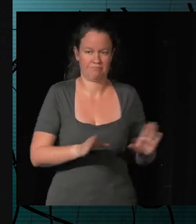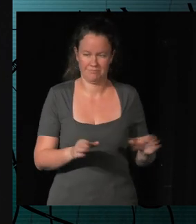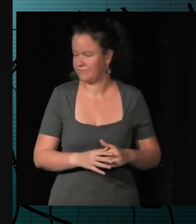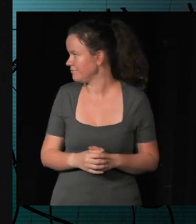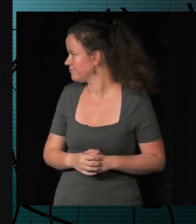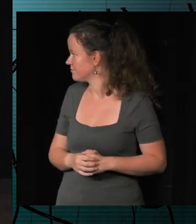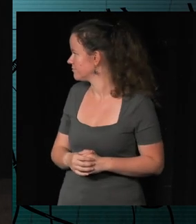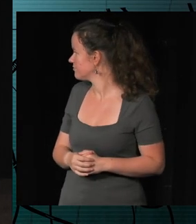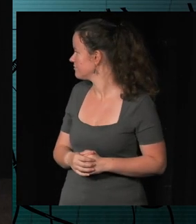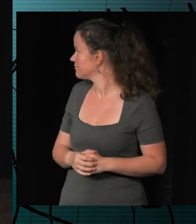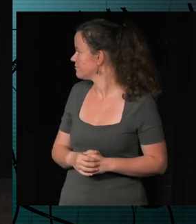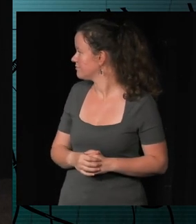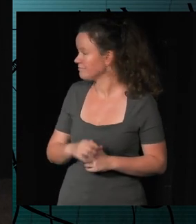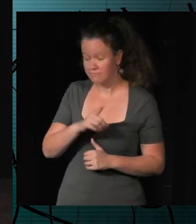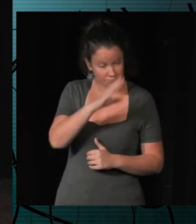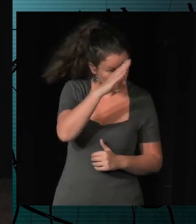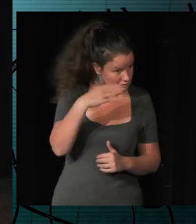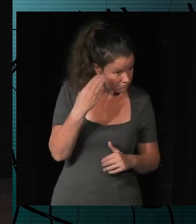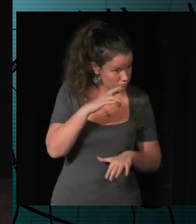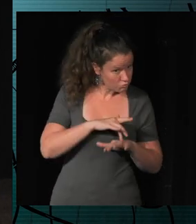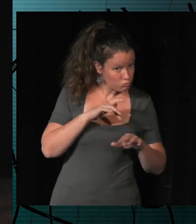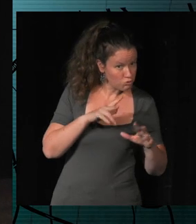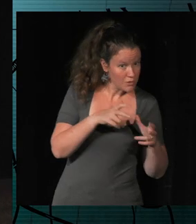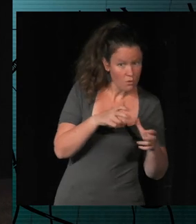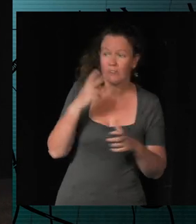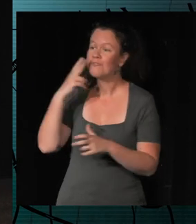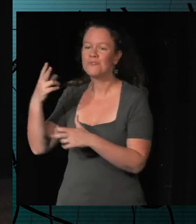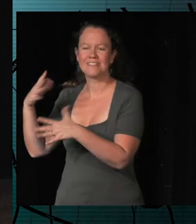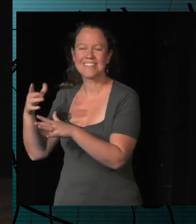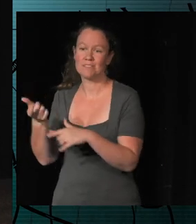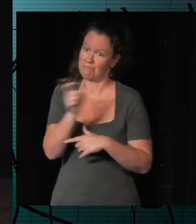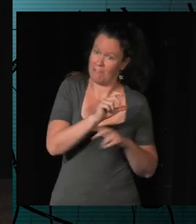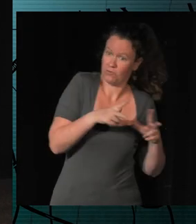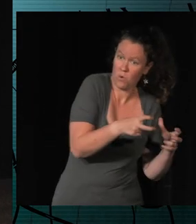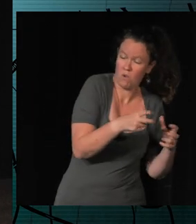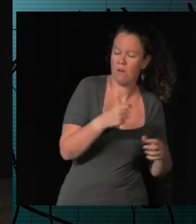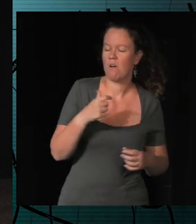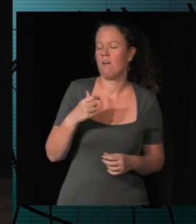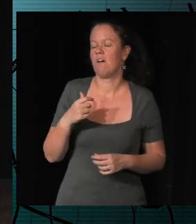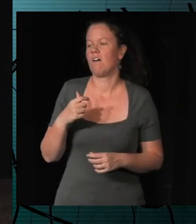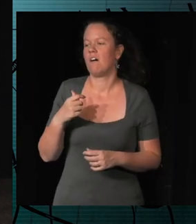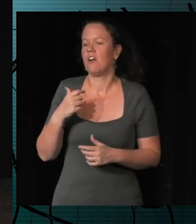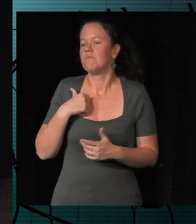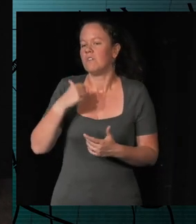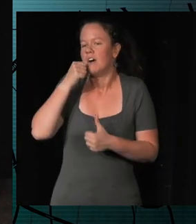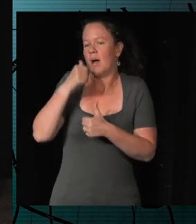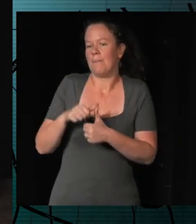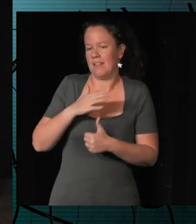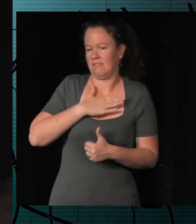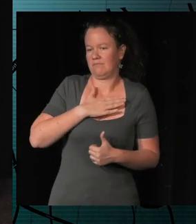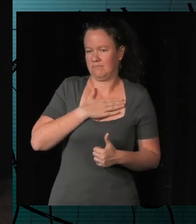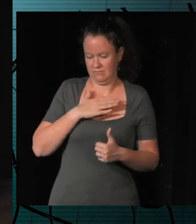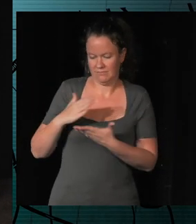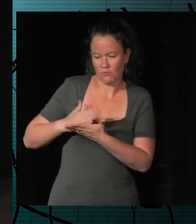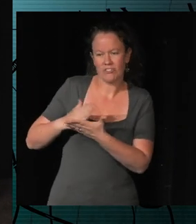joué au jeu après avoir vu le film alors non parce que justement c'est marrant la période des jeux moi je me rappelle enfin je dis ça parce que tu en as parlé dans l'intro mais j'étais dans ma grande période project